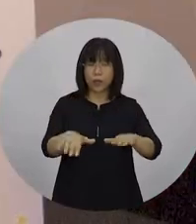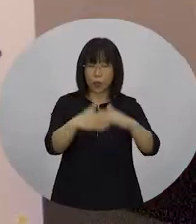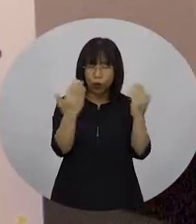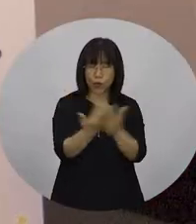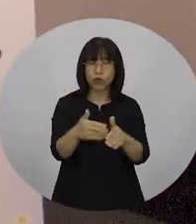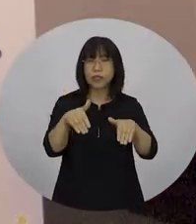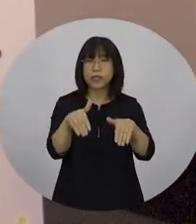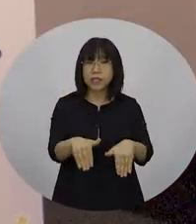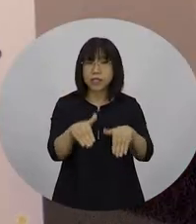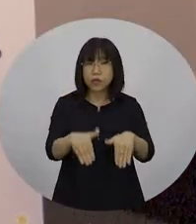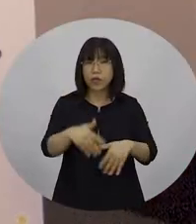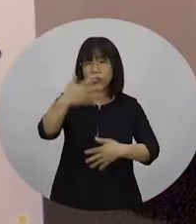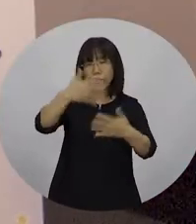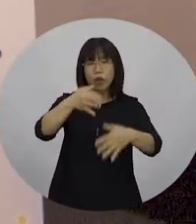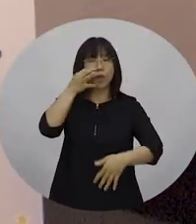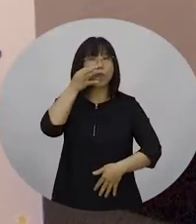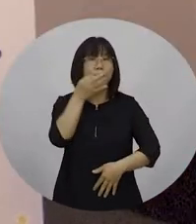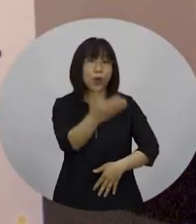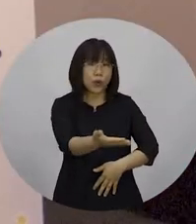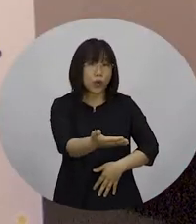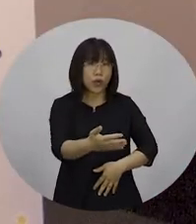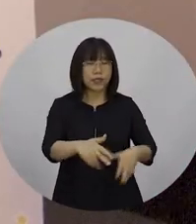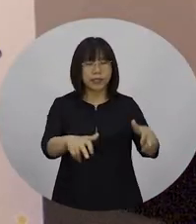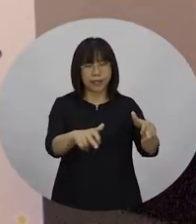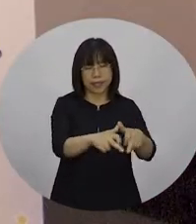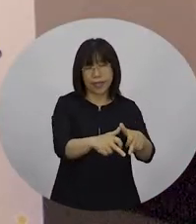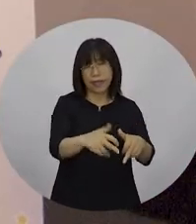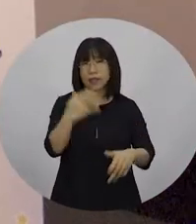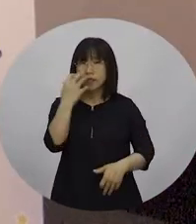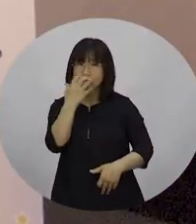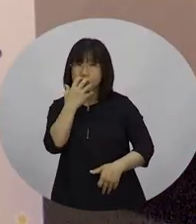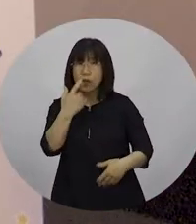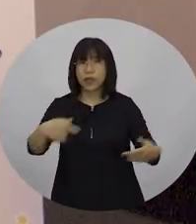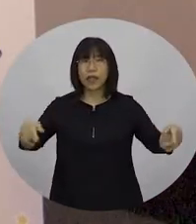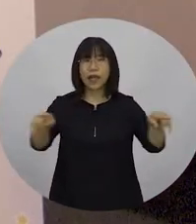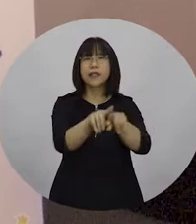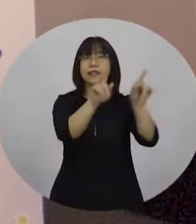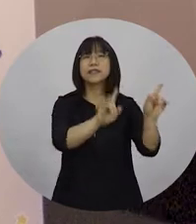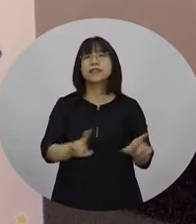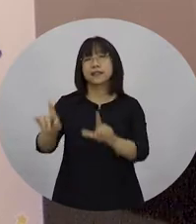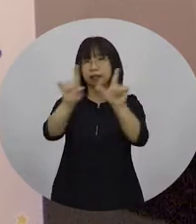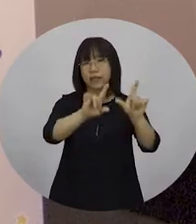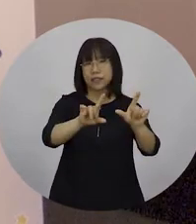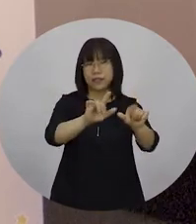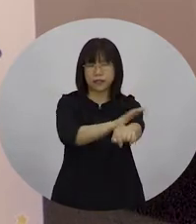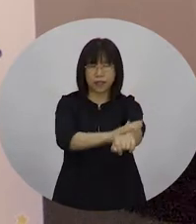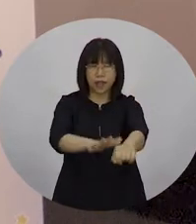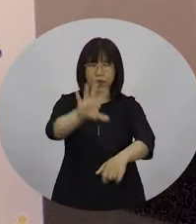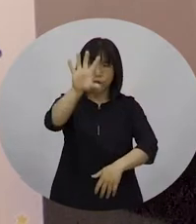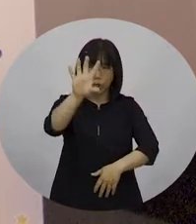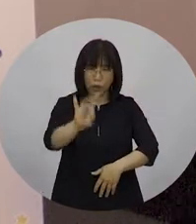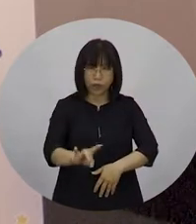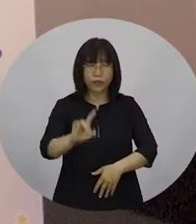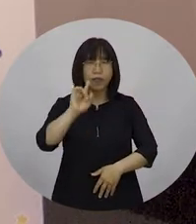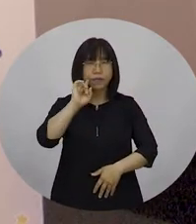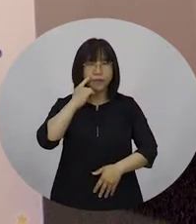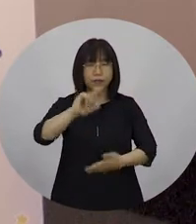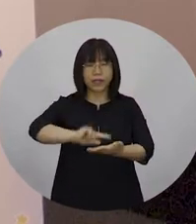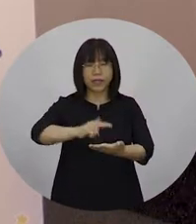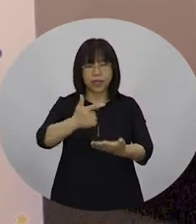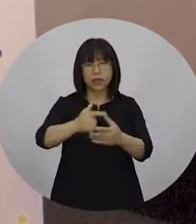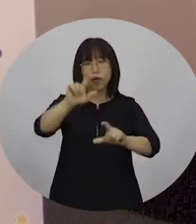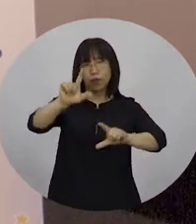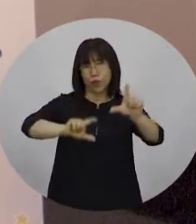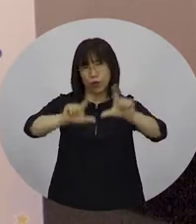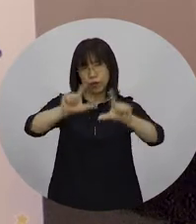일본 전직원 대상 영화상 형으로 장애인과 비장애인 함께 살아가는 조화로운 삶